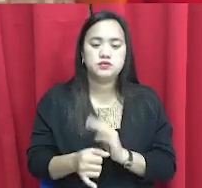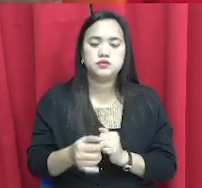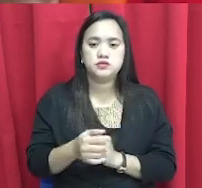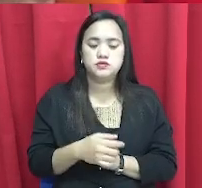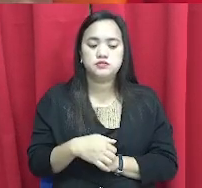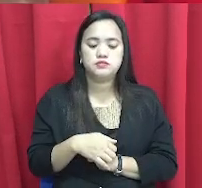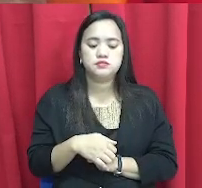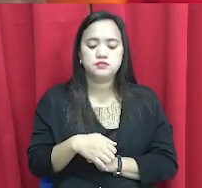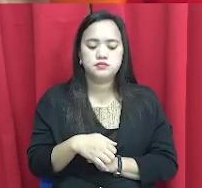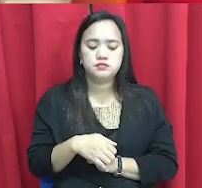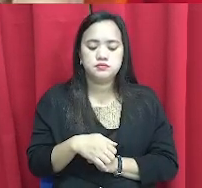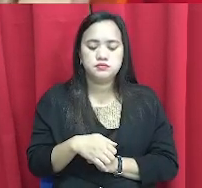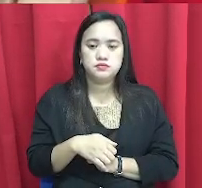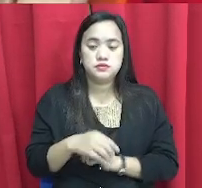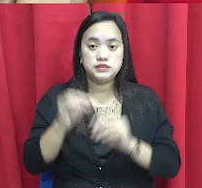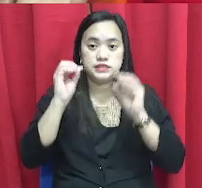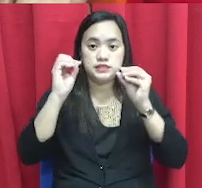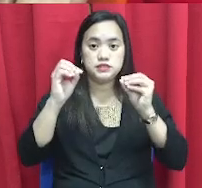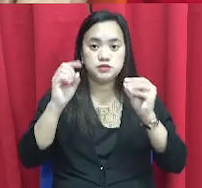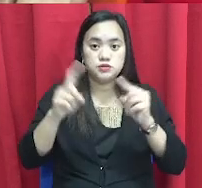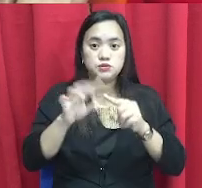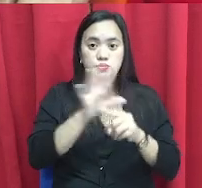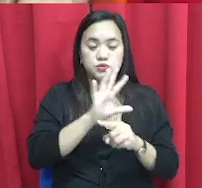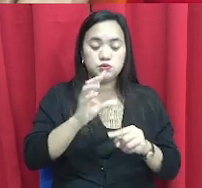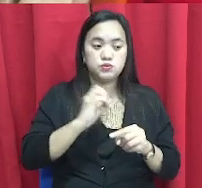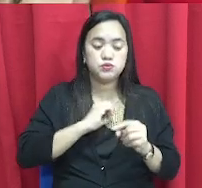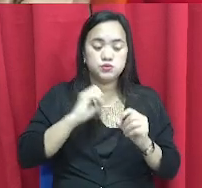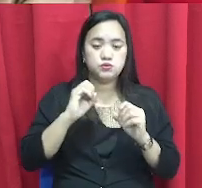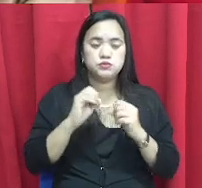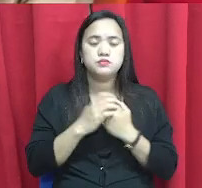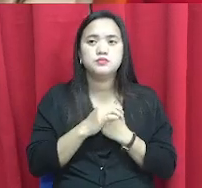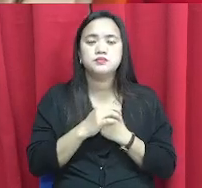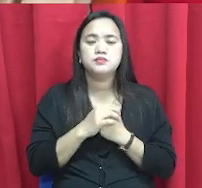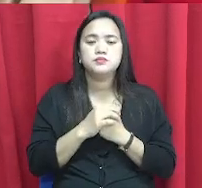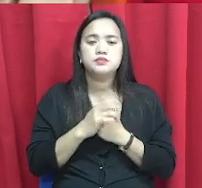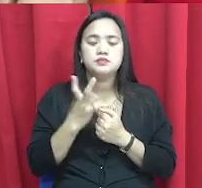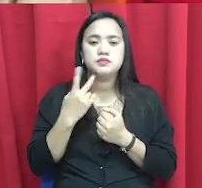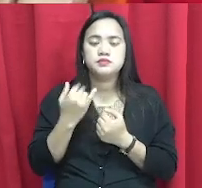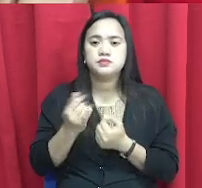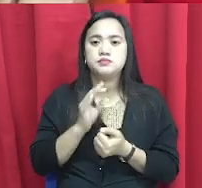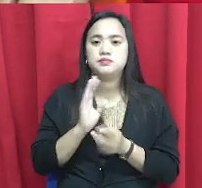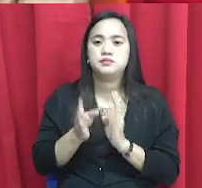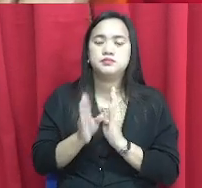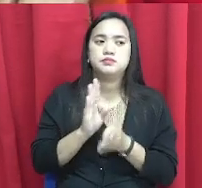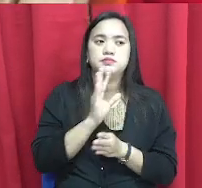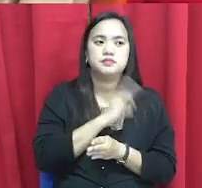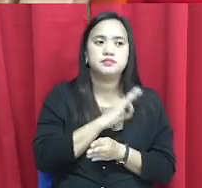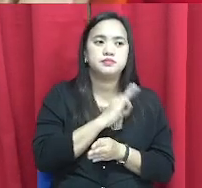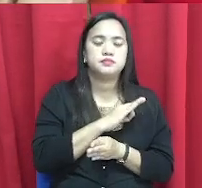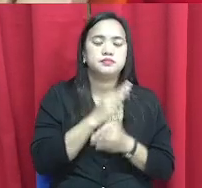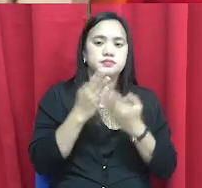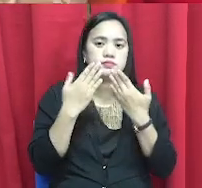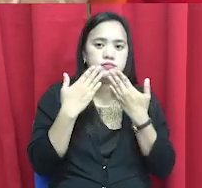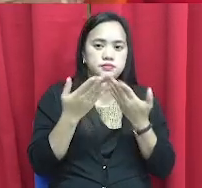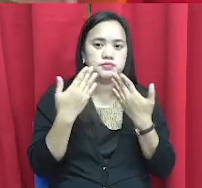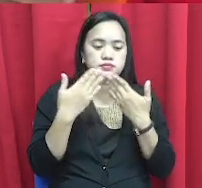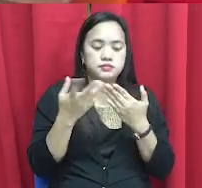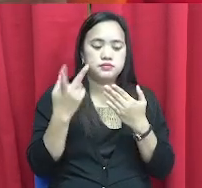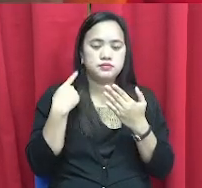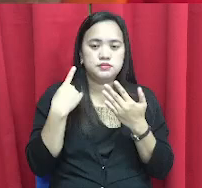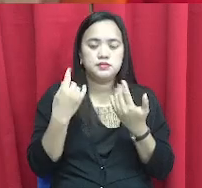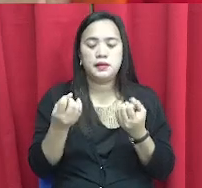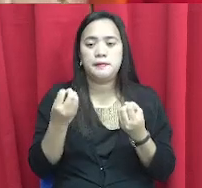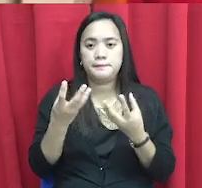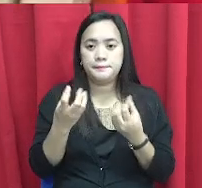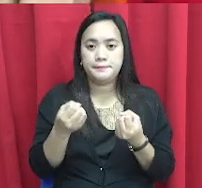at naituro natin sa ating pamilya makikinabang po ang ating pamilya diyan marami po ang makakapag testify po